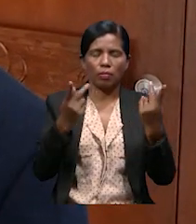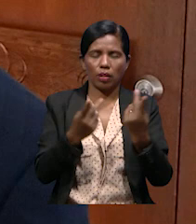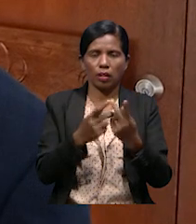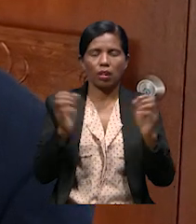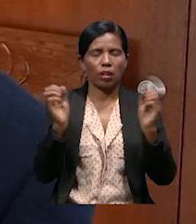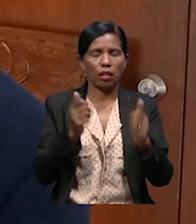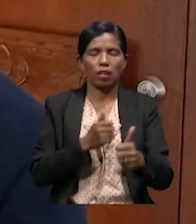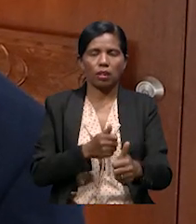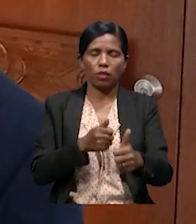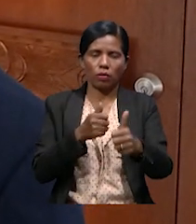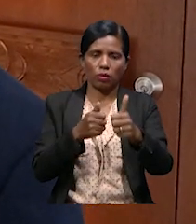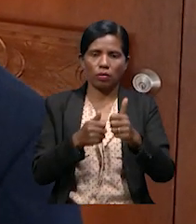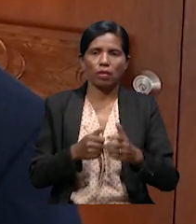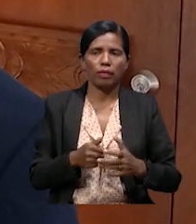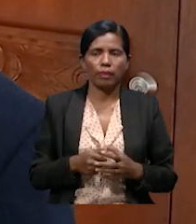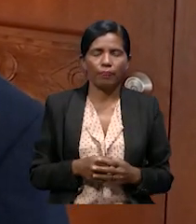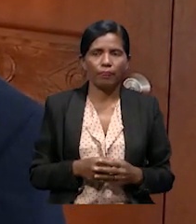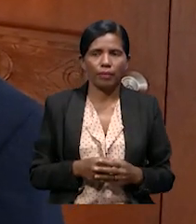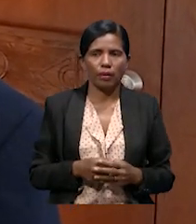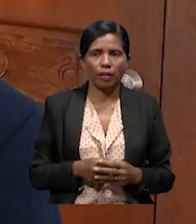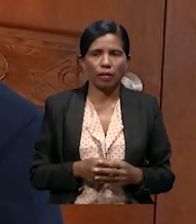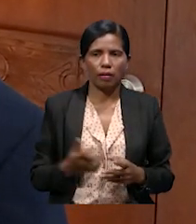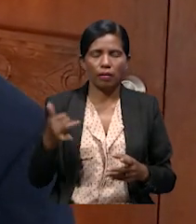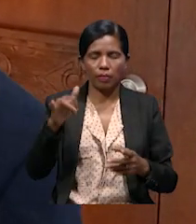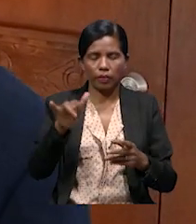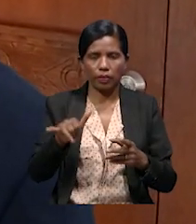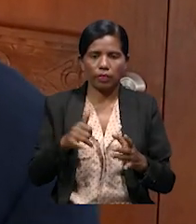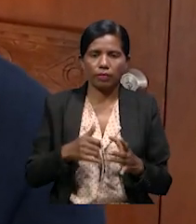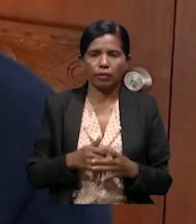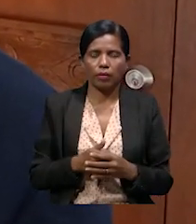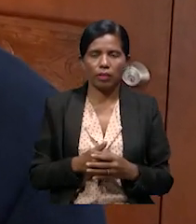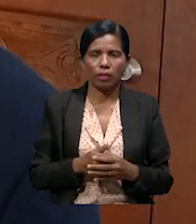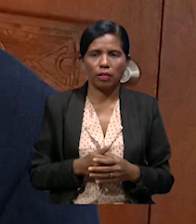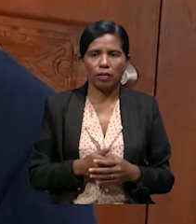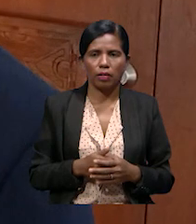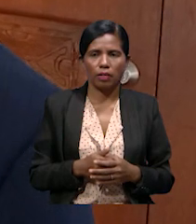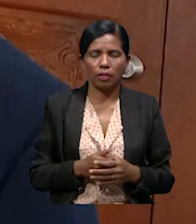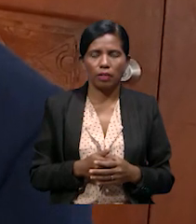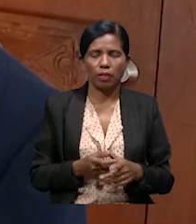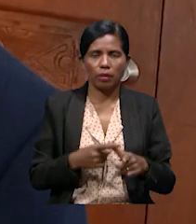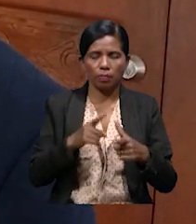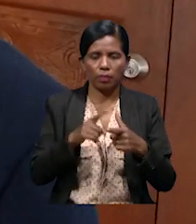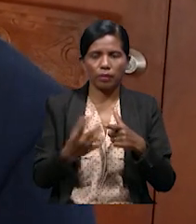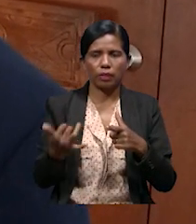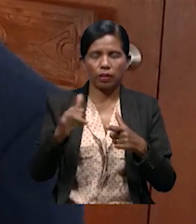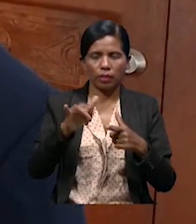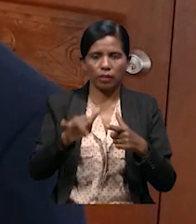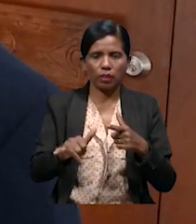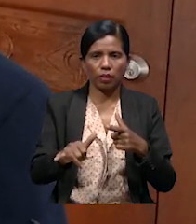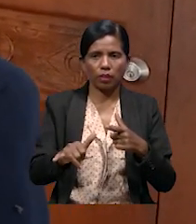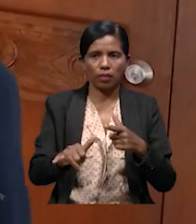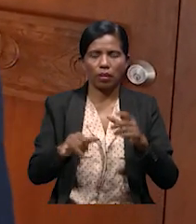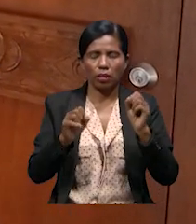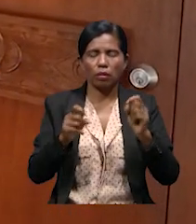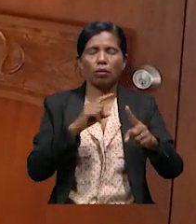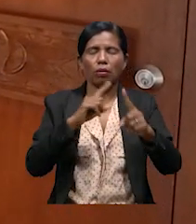debe haber atendimiento para Sira, por cualidad. Maka, firma Sira para la reclamación